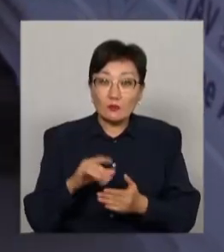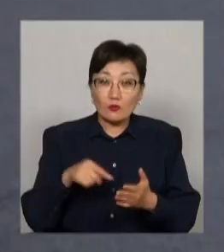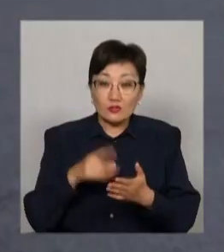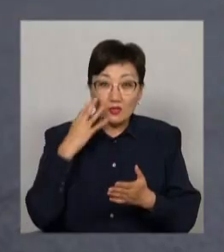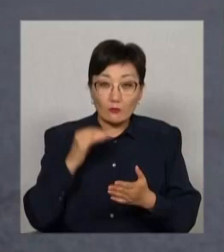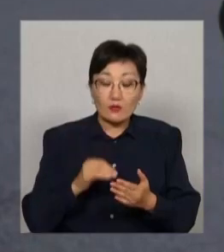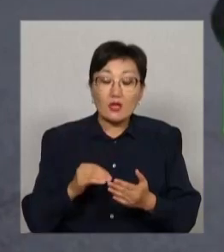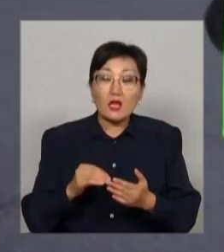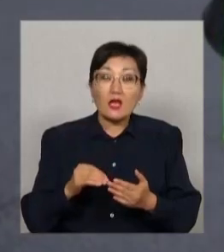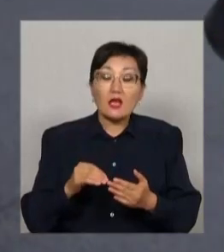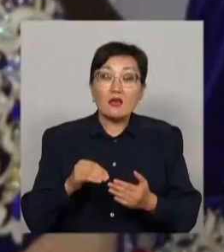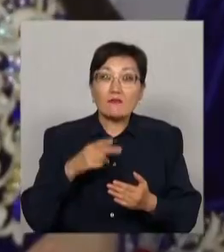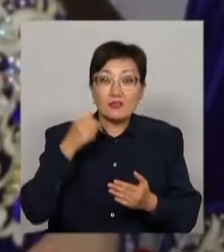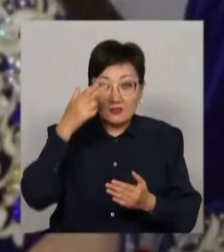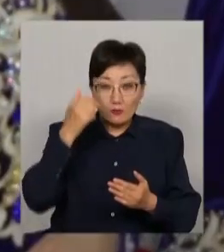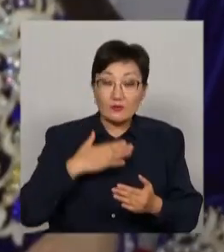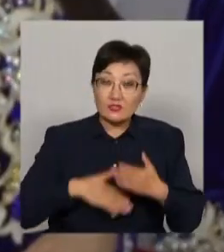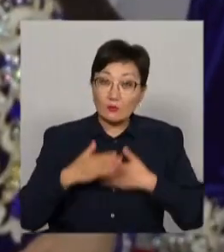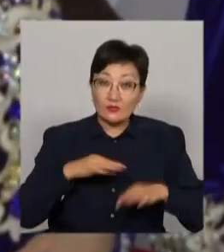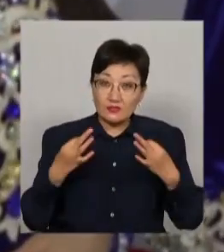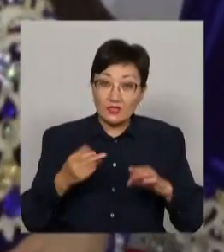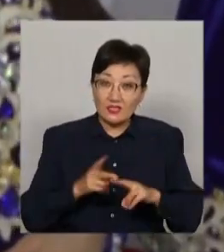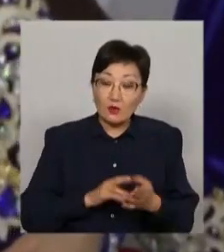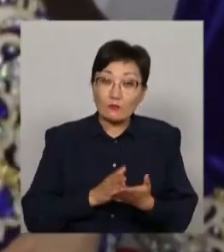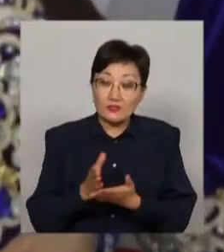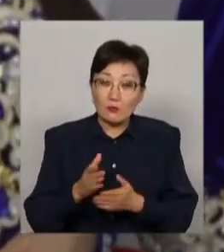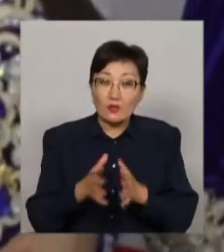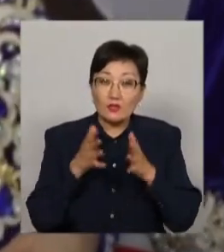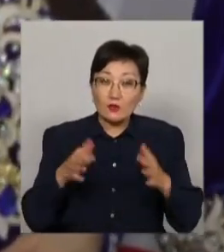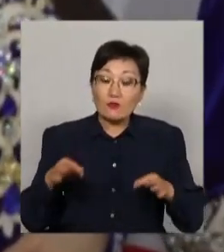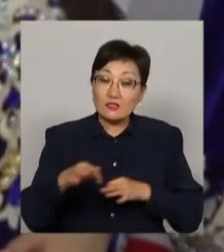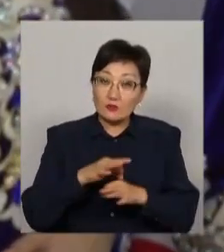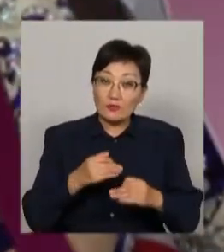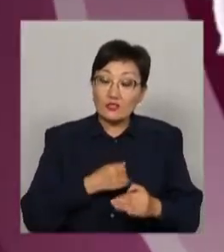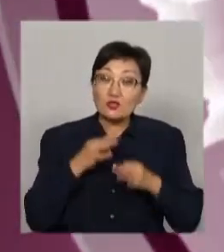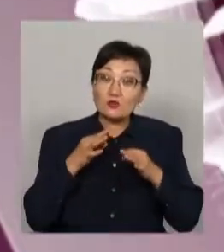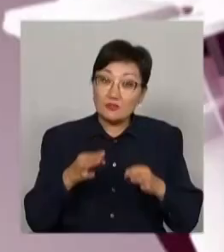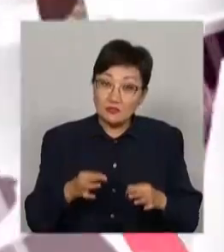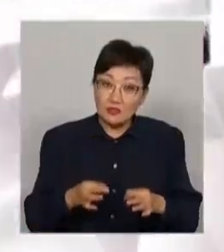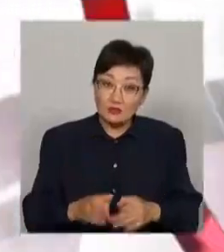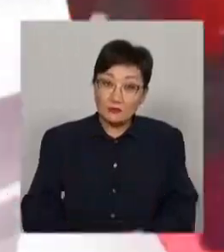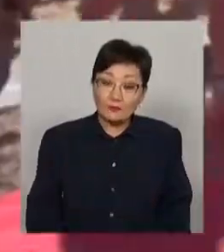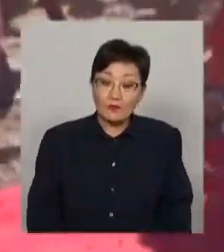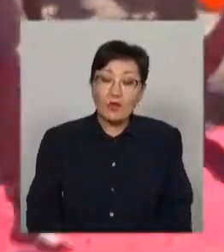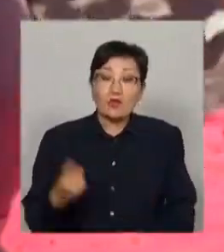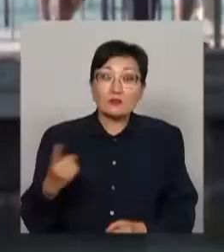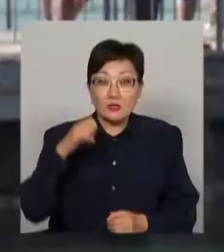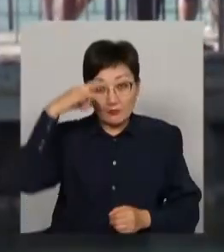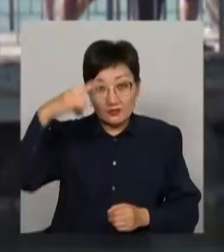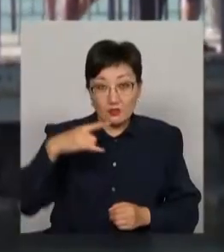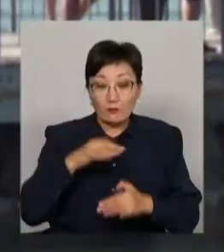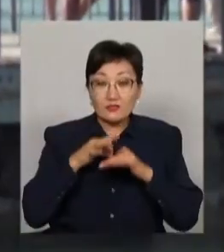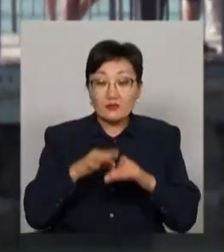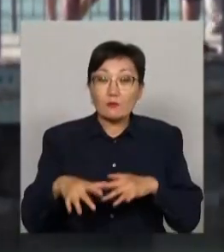в солнечную Италию? Мы рады запустить этот рейс. Это огромный проект. Хотел бы отметить... Впервые в Казахстане